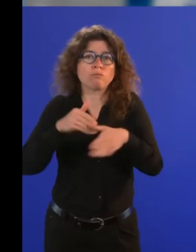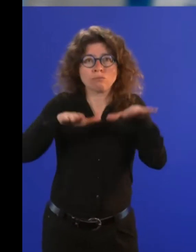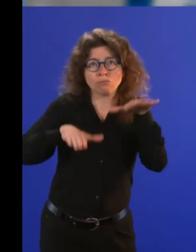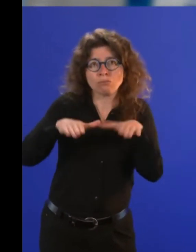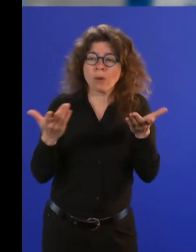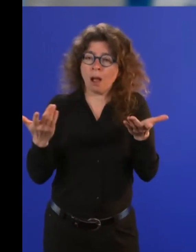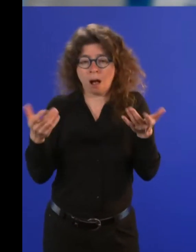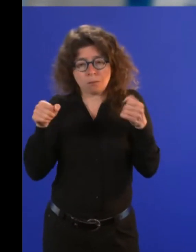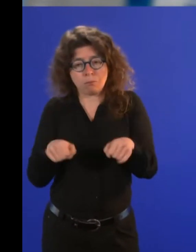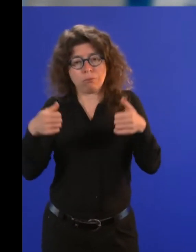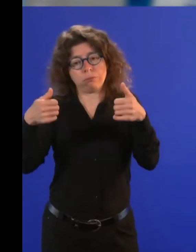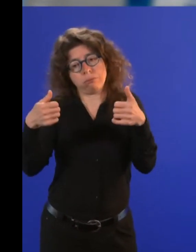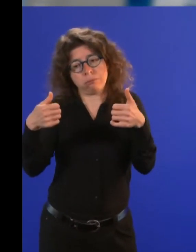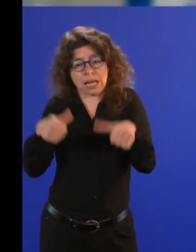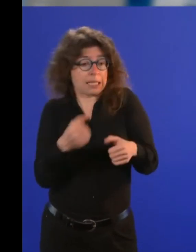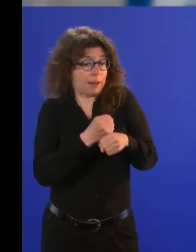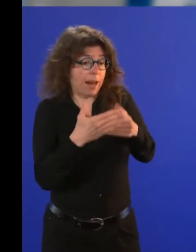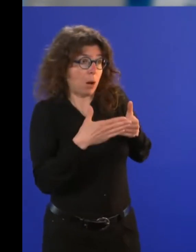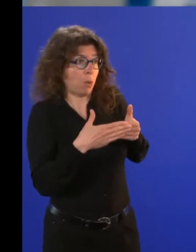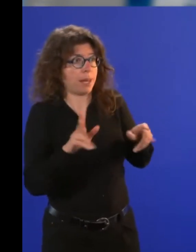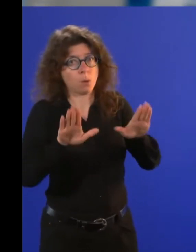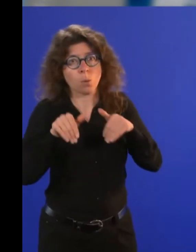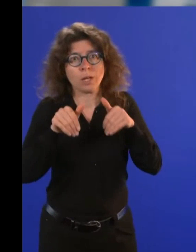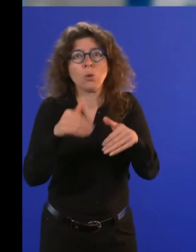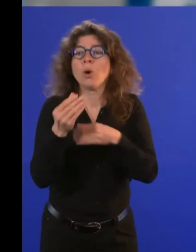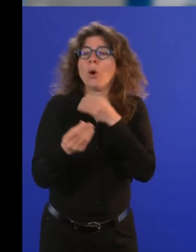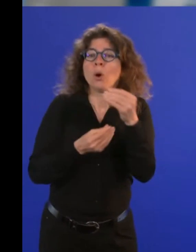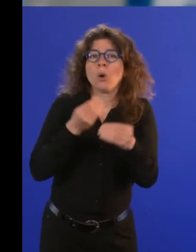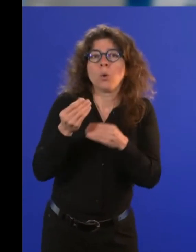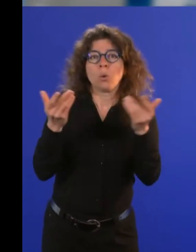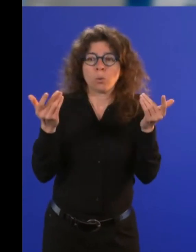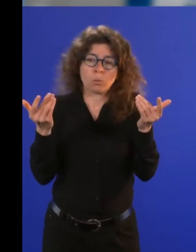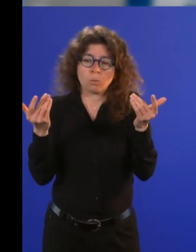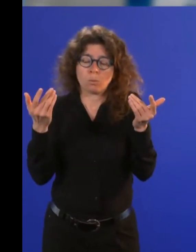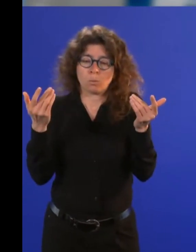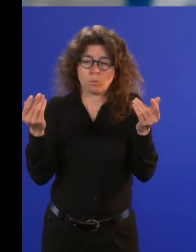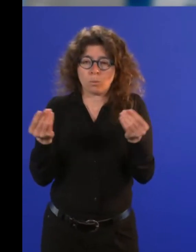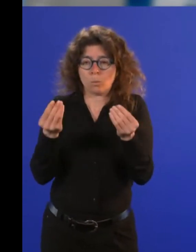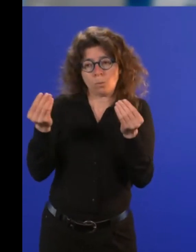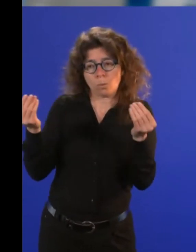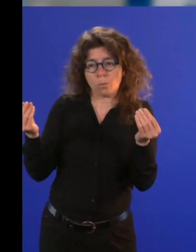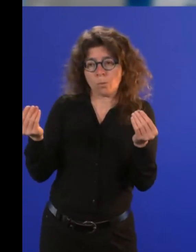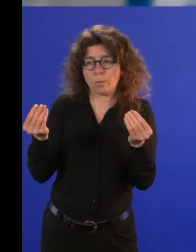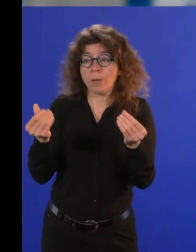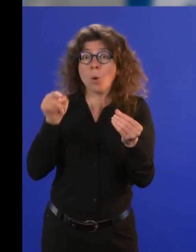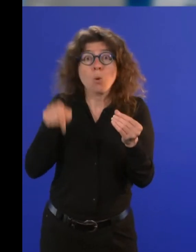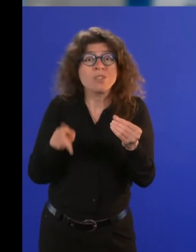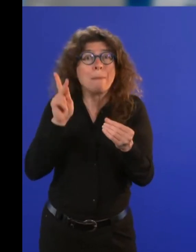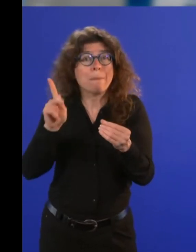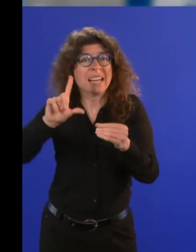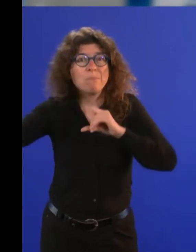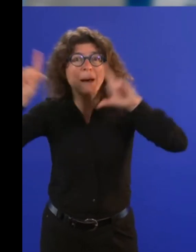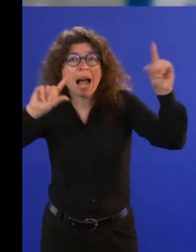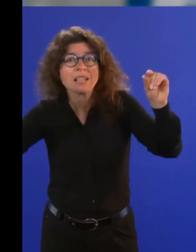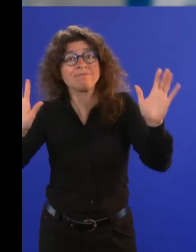pouvoir rester vivre près de leur travail ou de leur lieu d'études plutôt que d'être rejetés de fait hors de la capitale. C'est